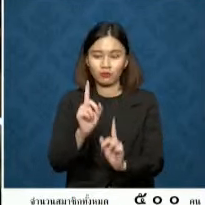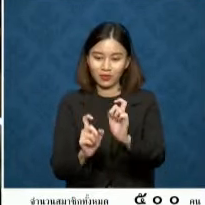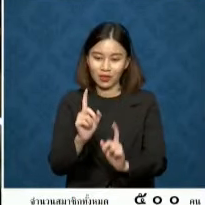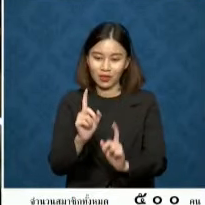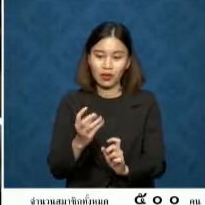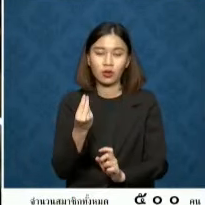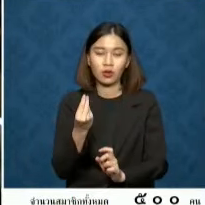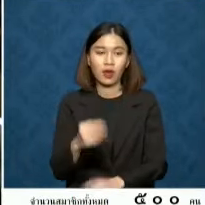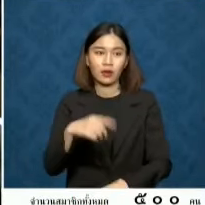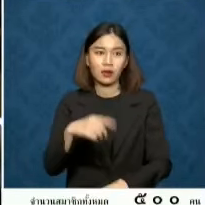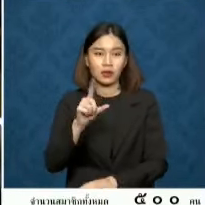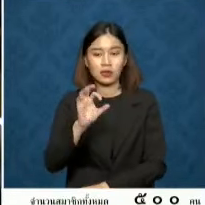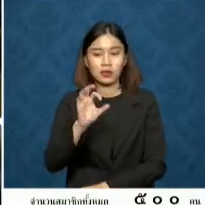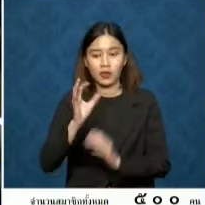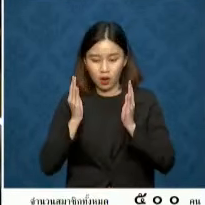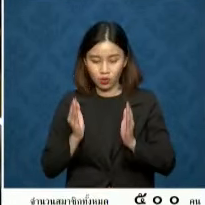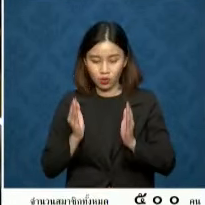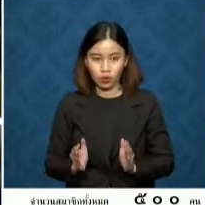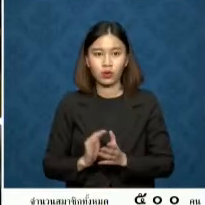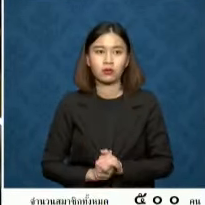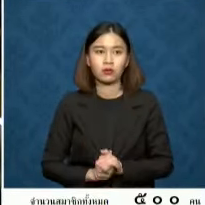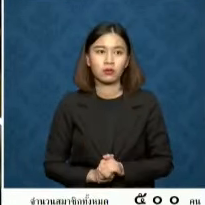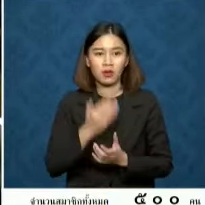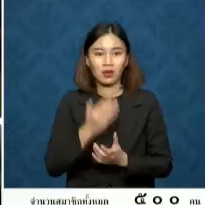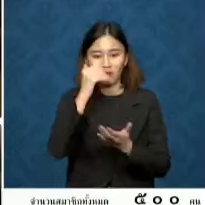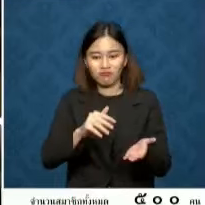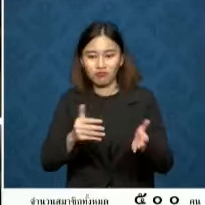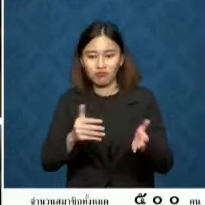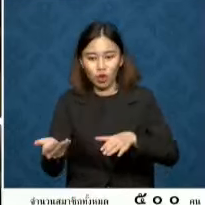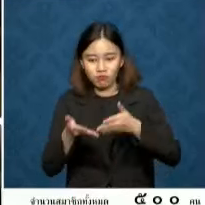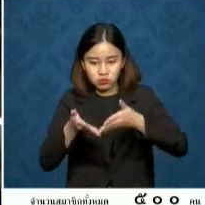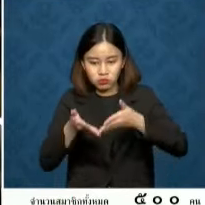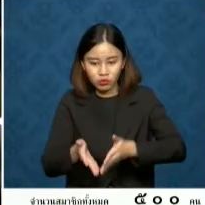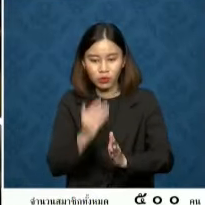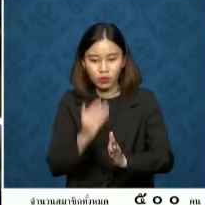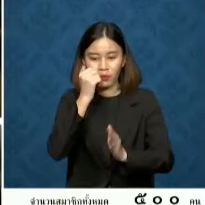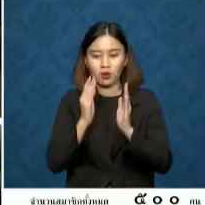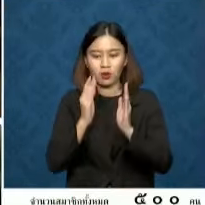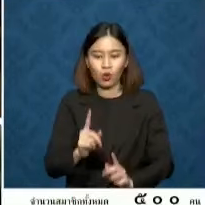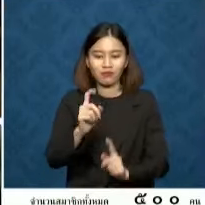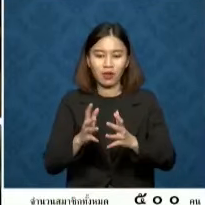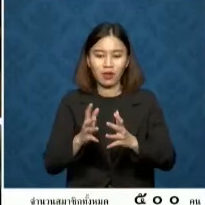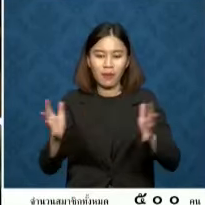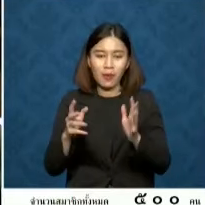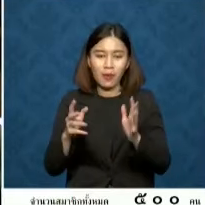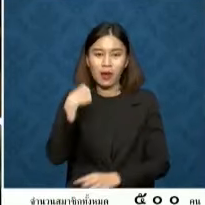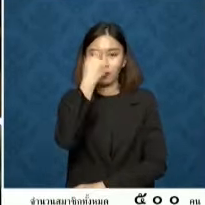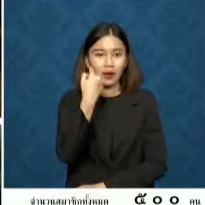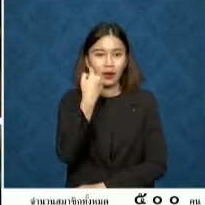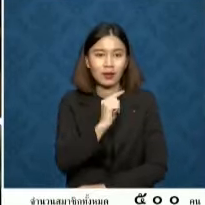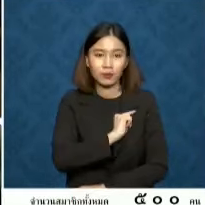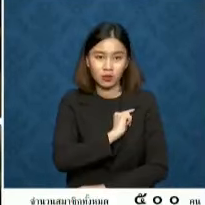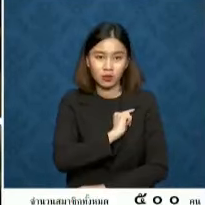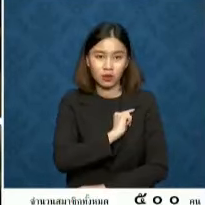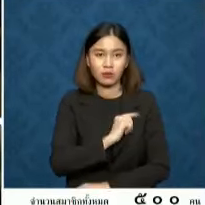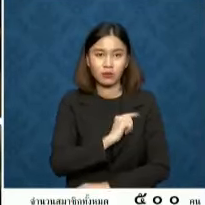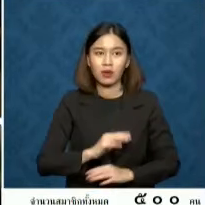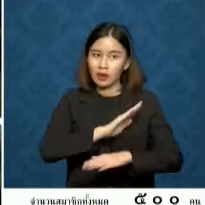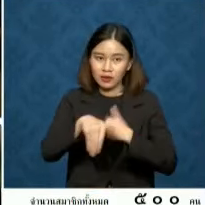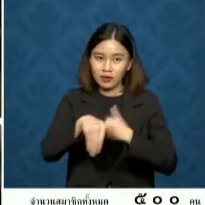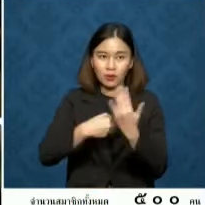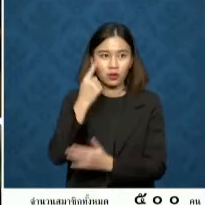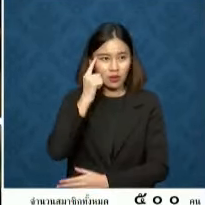ถึง29คนมันล่มได้ยังไงทำไมถึงคนตายมากขนาดนี้แล้วใครจะต้องรับผิดชอบบ้างทั้งหมดนี้เป็น